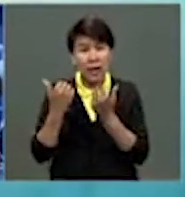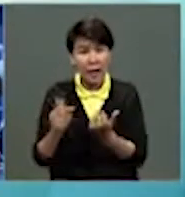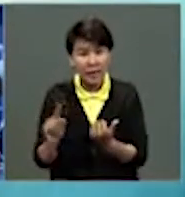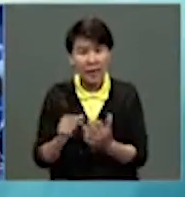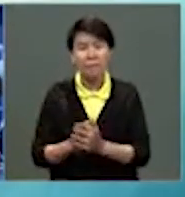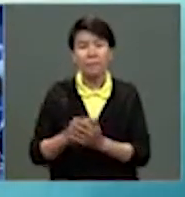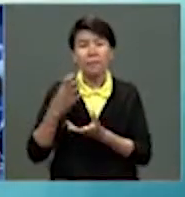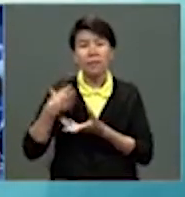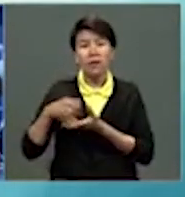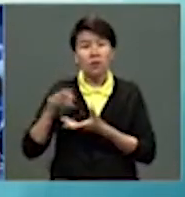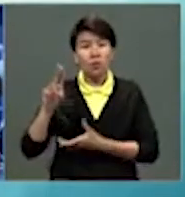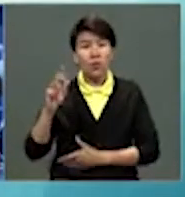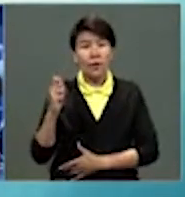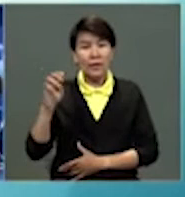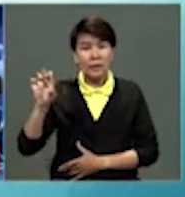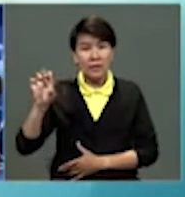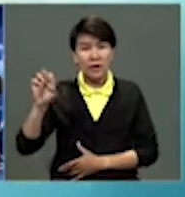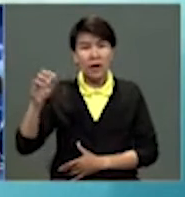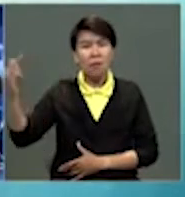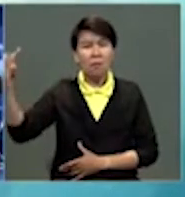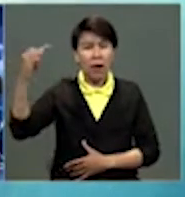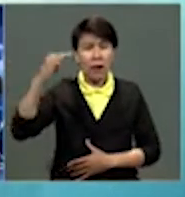และนี่ก็คือเรื่องเปลี่ยนเรื่องต่างๆเหล่านี้นะครับนี่คือสิ่งที่เป็นข้อสังเกตว่าตอนนี้นะครับเพราะว่าส่วนหนึ่งก็คือเป็นวัยแรงงานกันทั้งสิ้นนะครับมาดูครับสาระตำอะไรปีมิเรตส์นะครับกลับมาแล้ว1,200 23